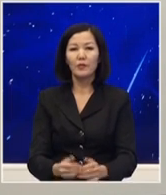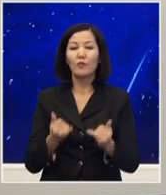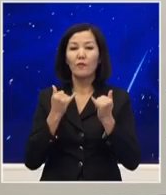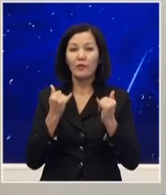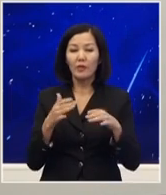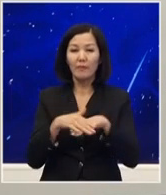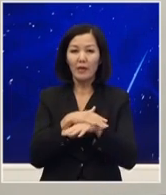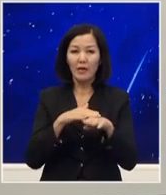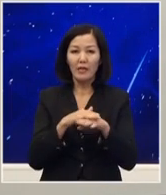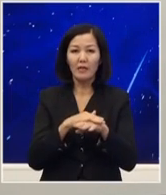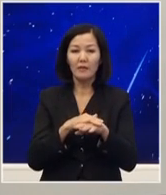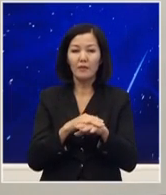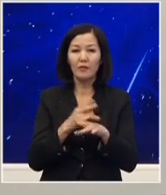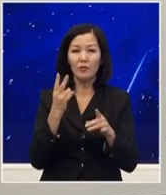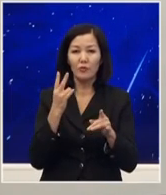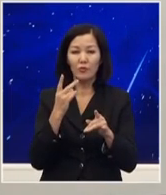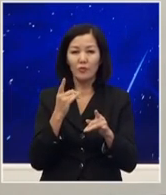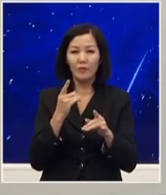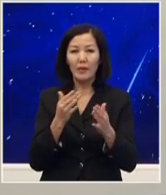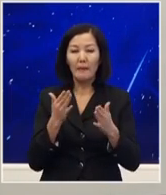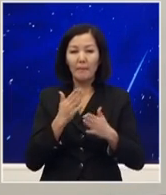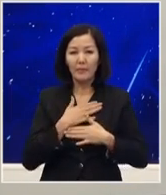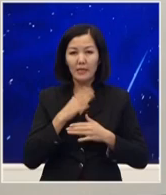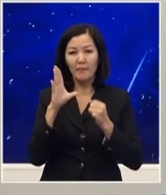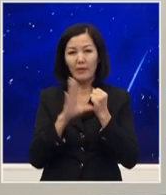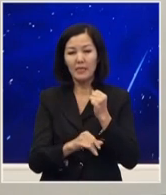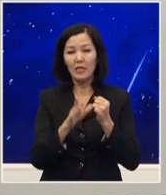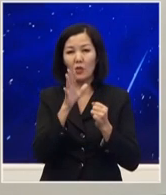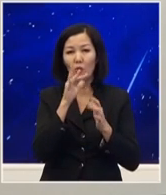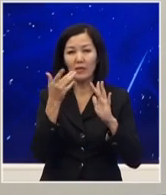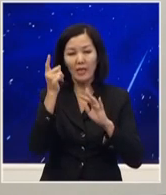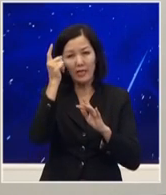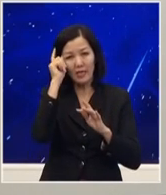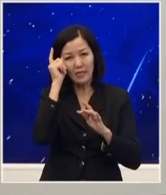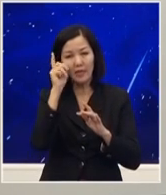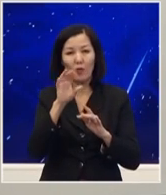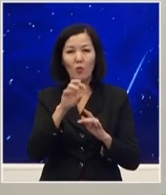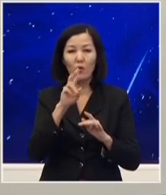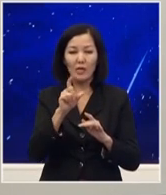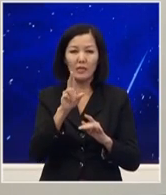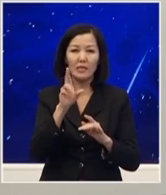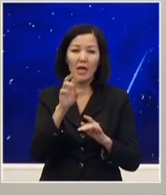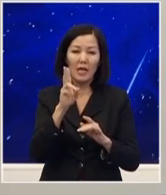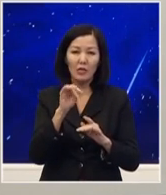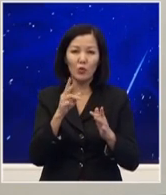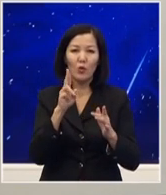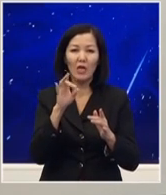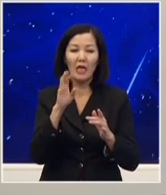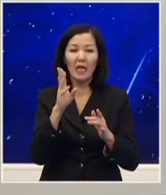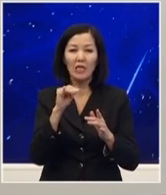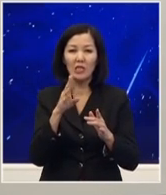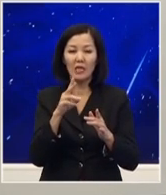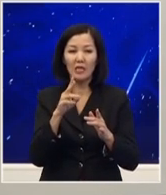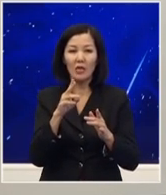карт неизвестным лицам. Также бізге соңғы уақытта Instagram, OLX, Колесо, Крыша платформаларында